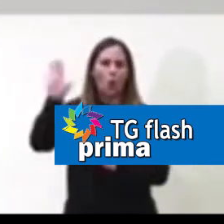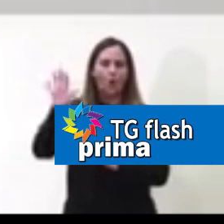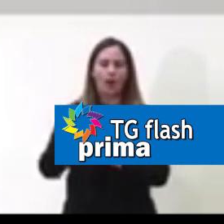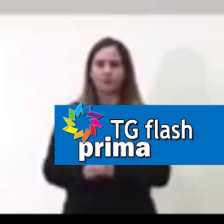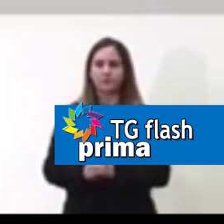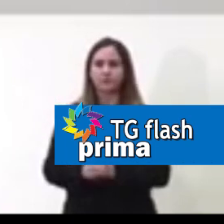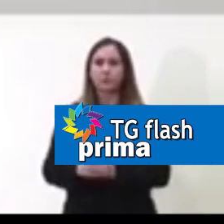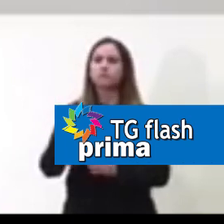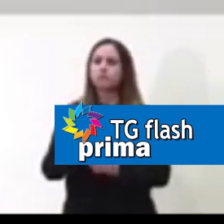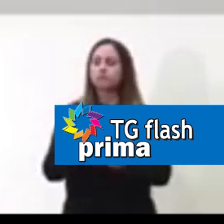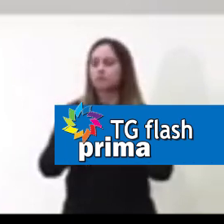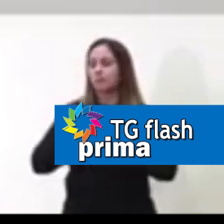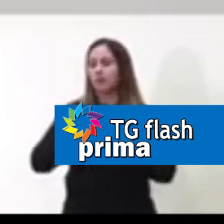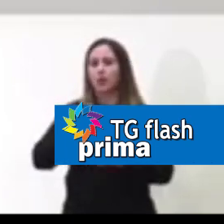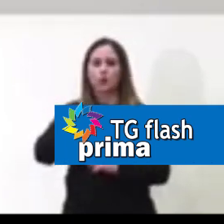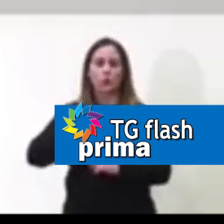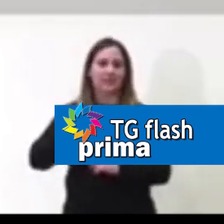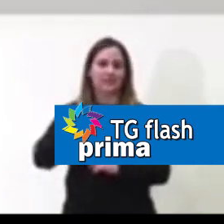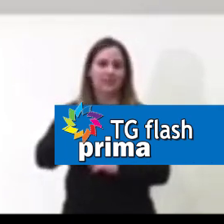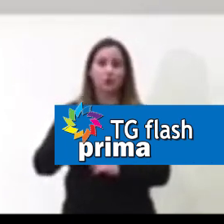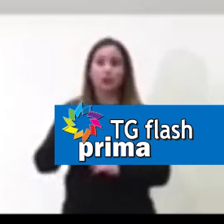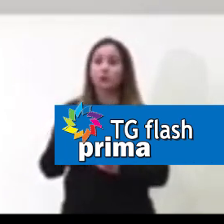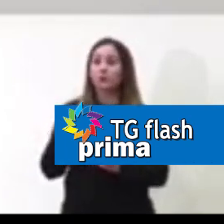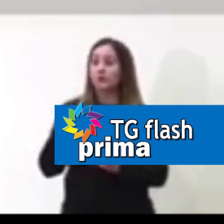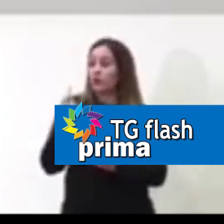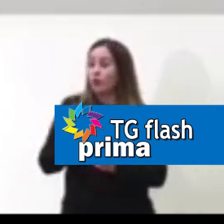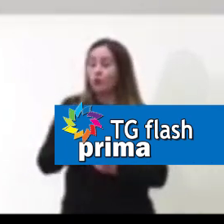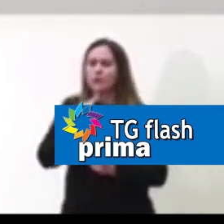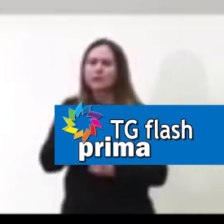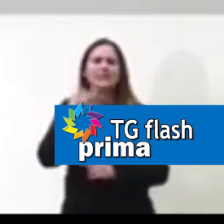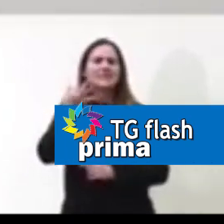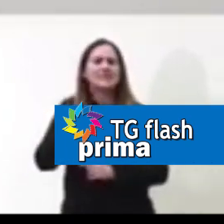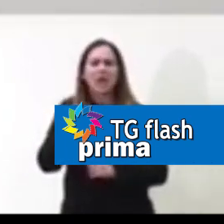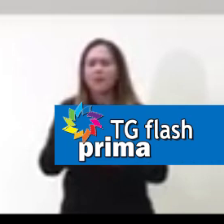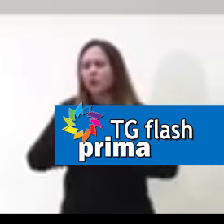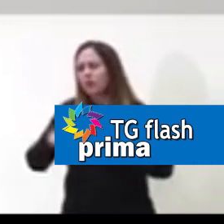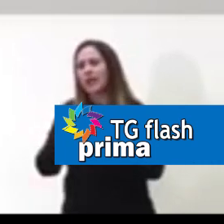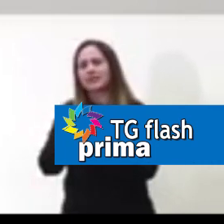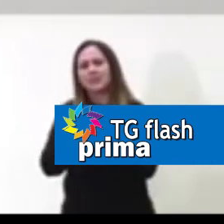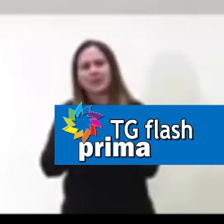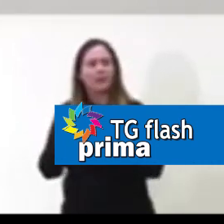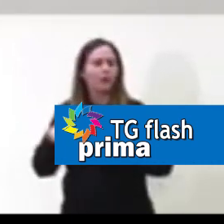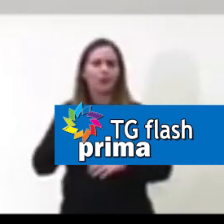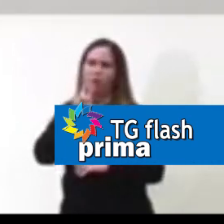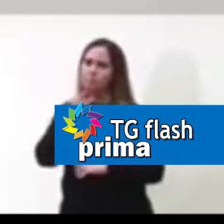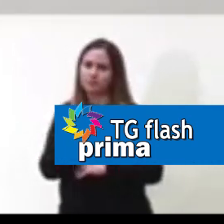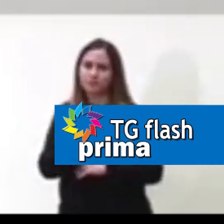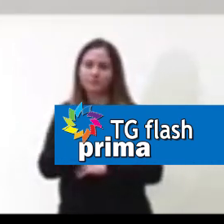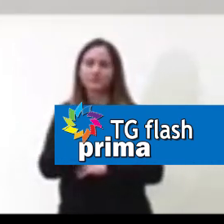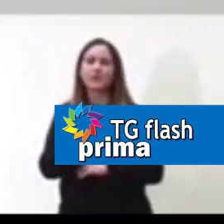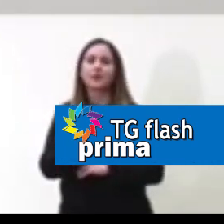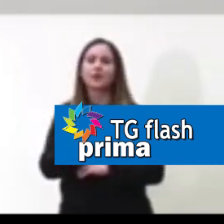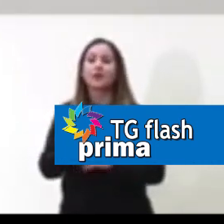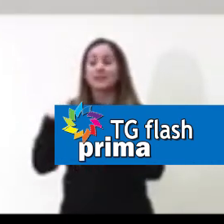Questa è una grande soddisfazione, perché io l'ho detto un'altra volta in una conferenza stampa. La tradizione